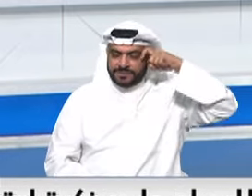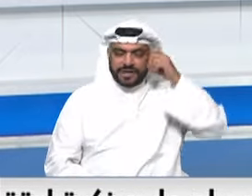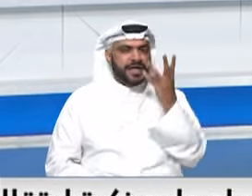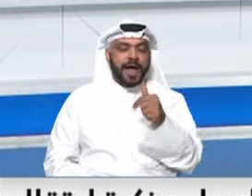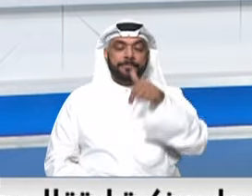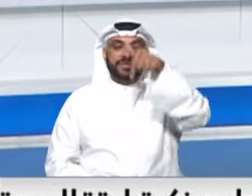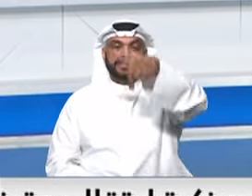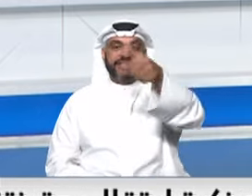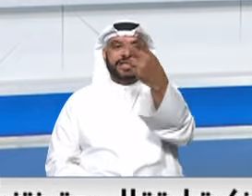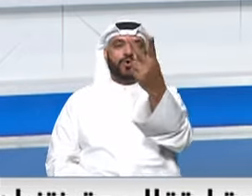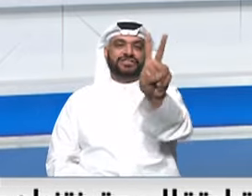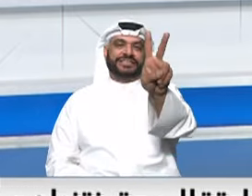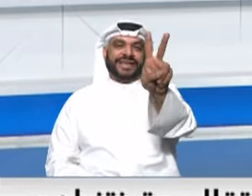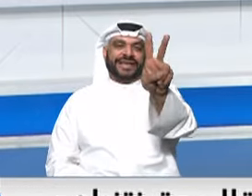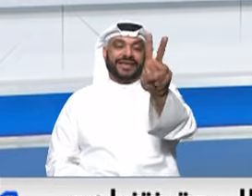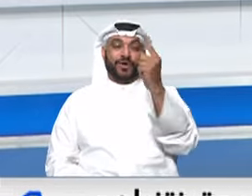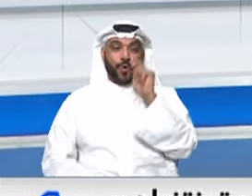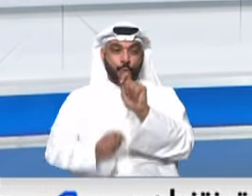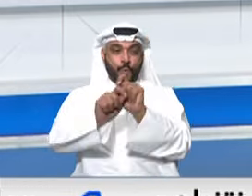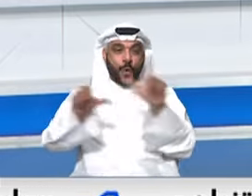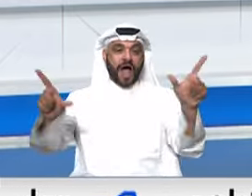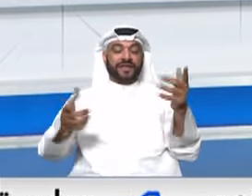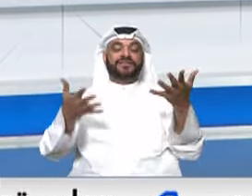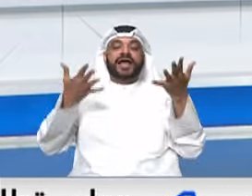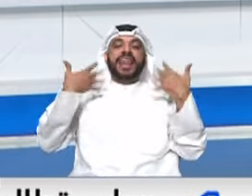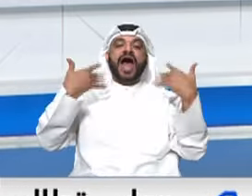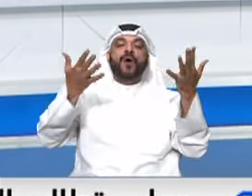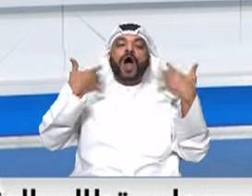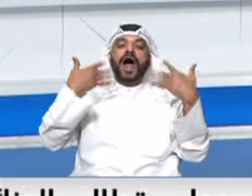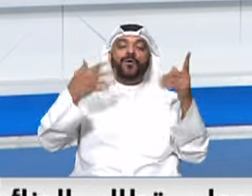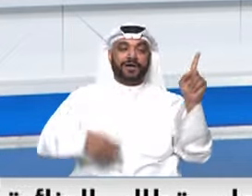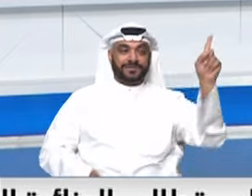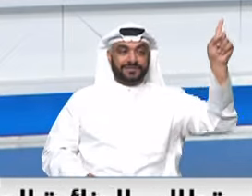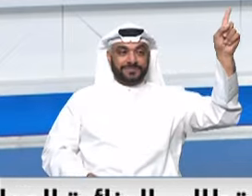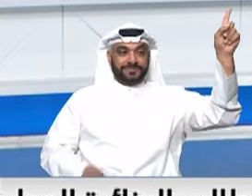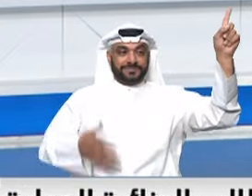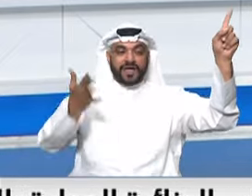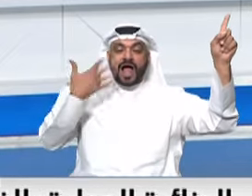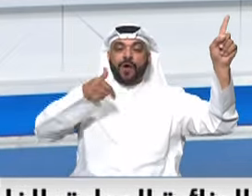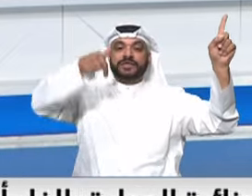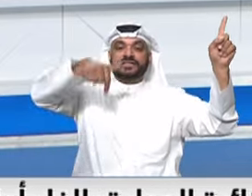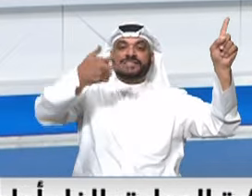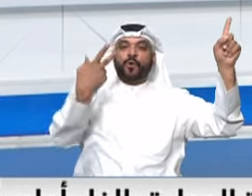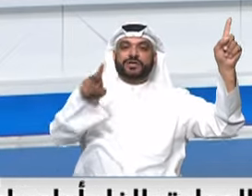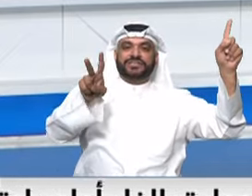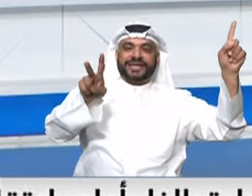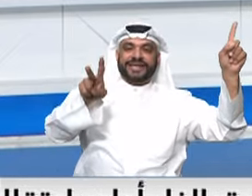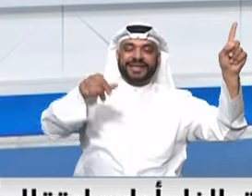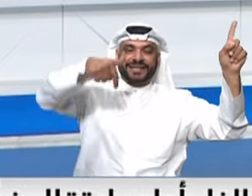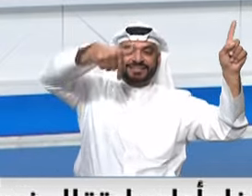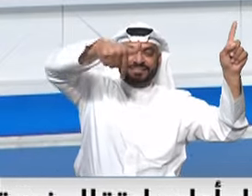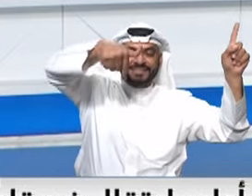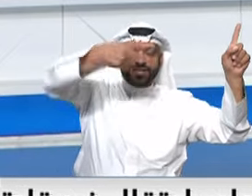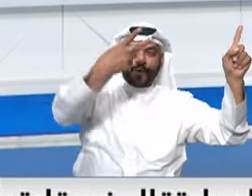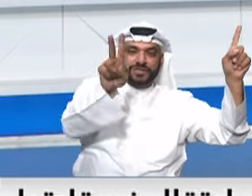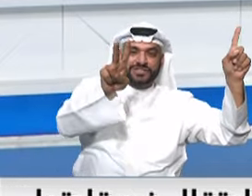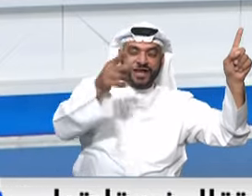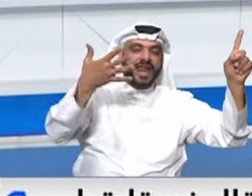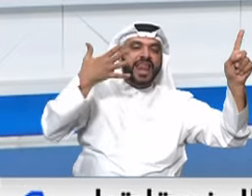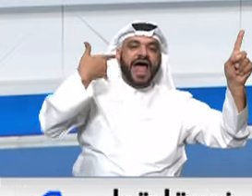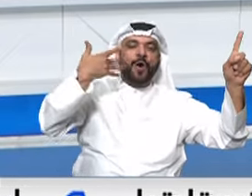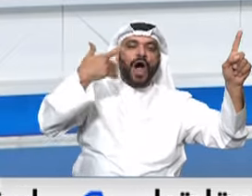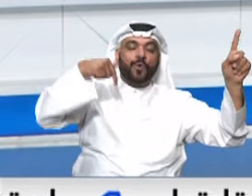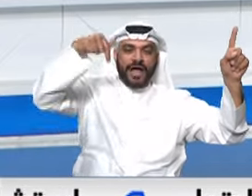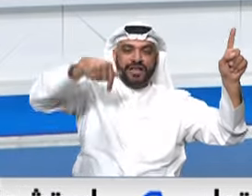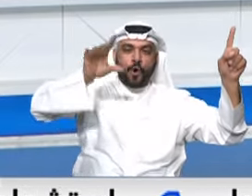من 8 إلى 26 شمال غربيها، وخفيف إلى معتدل للساعة 12، لكن بعد ذلك الرياح راح تقل سرعتها أكثر،